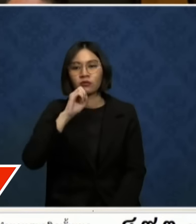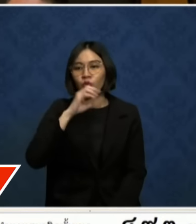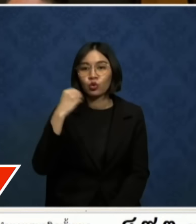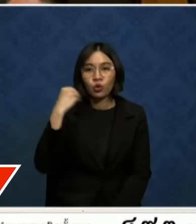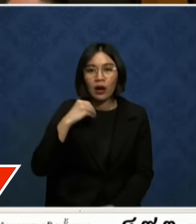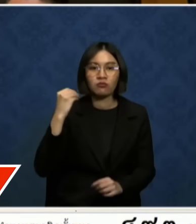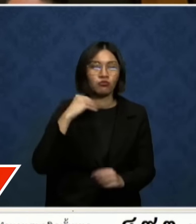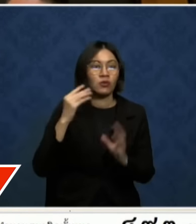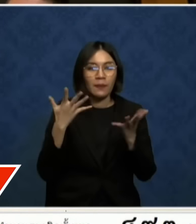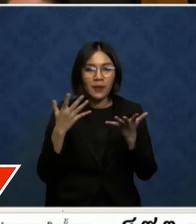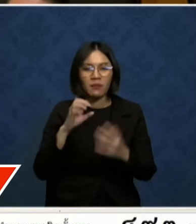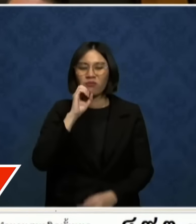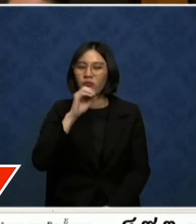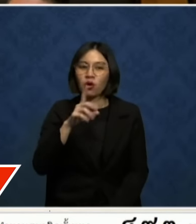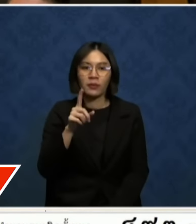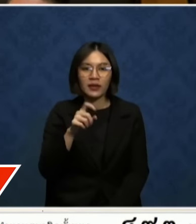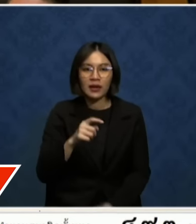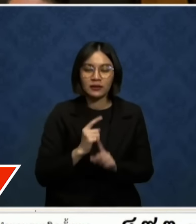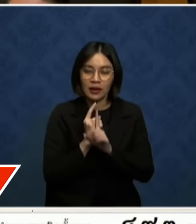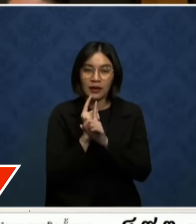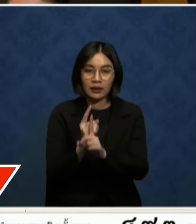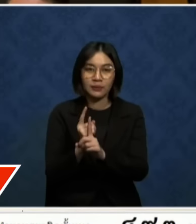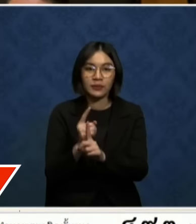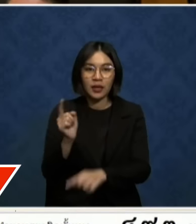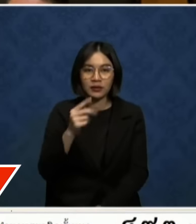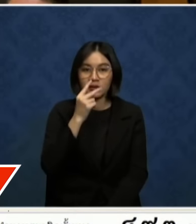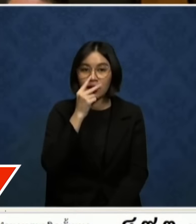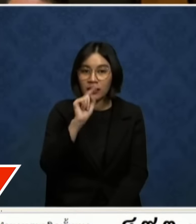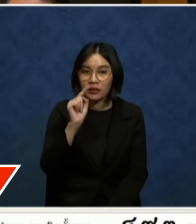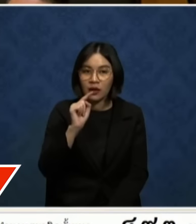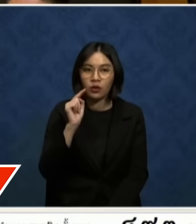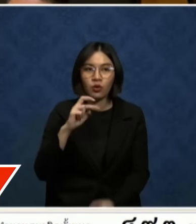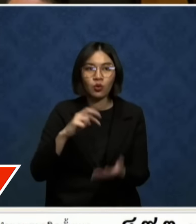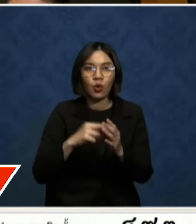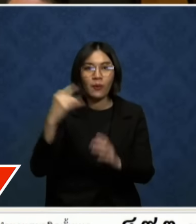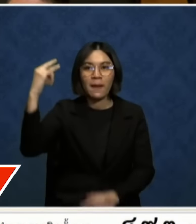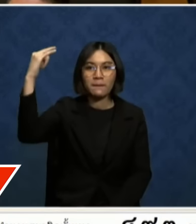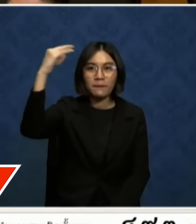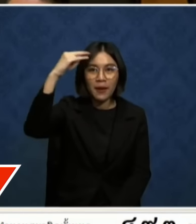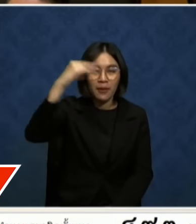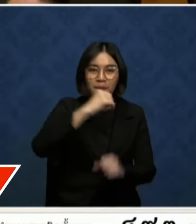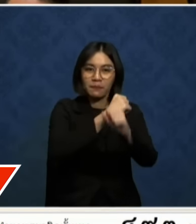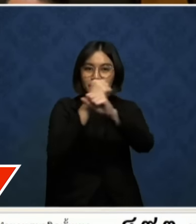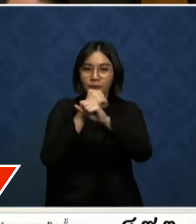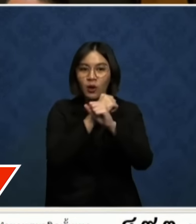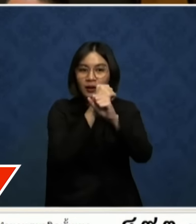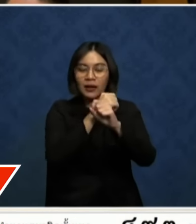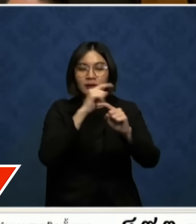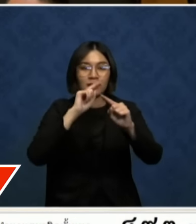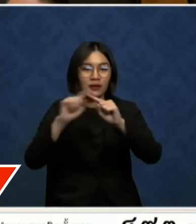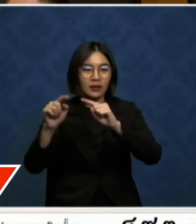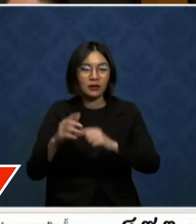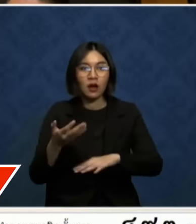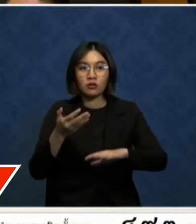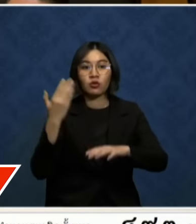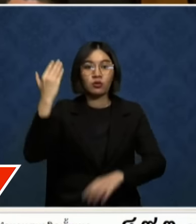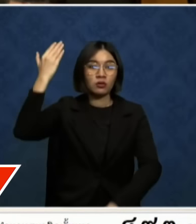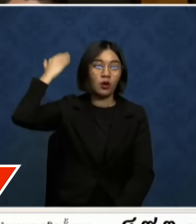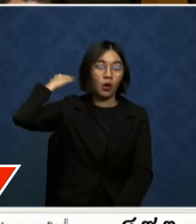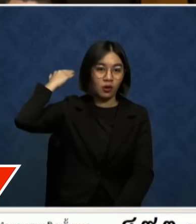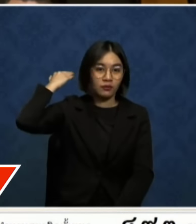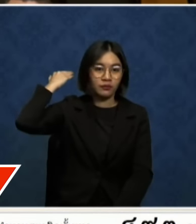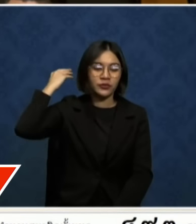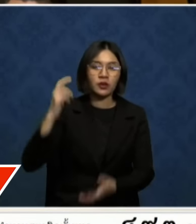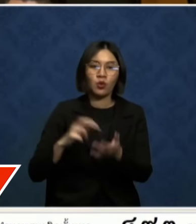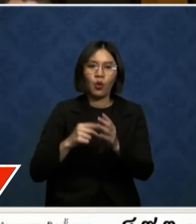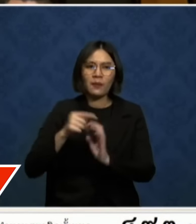แต่เท่าที่ติดตามนะครับก็จะเห็นว่าความถี่ของการขึ้นในการสกัดกั้นเนี่ยเมื่อเทียบกับก่อนหน้านี้นะครับก็